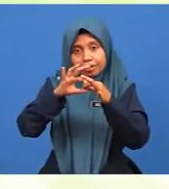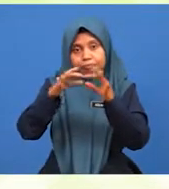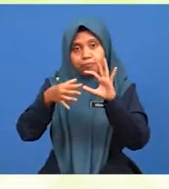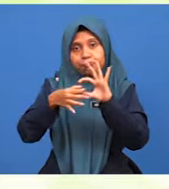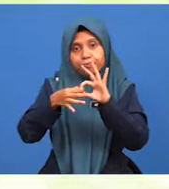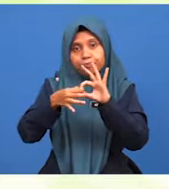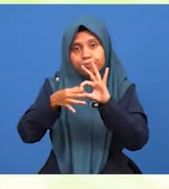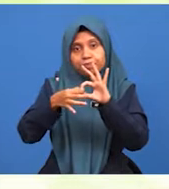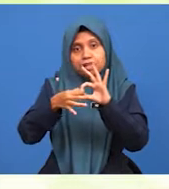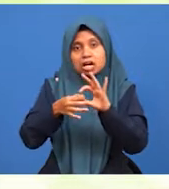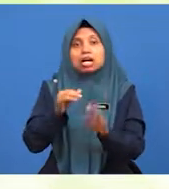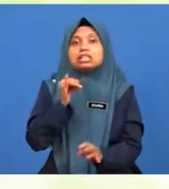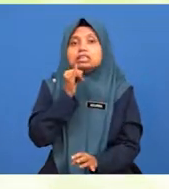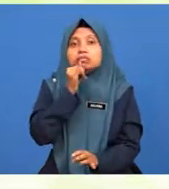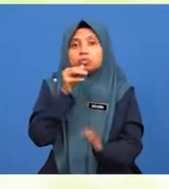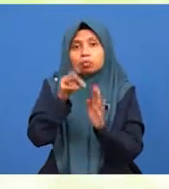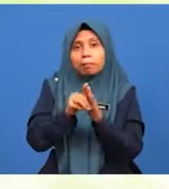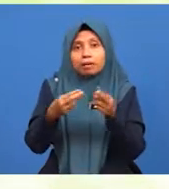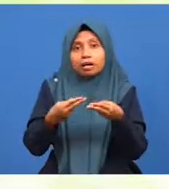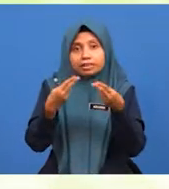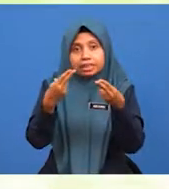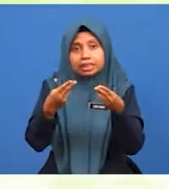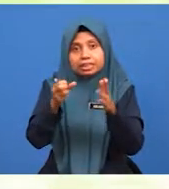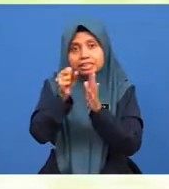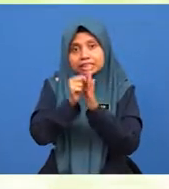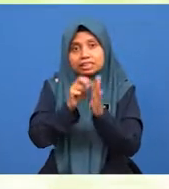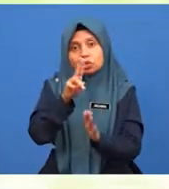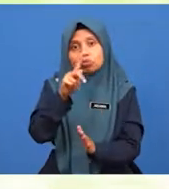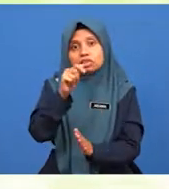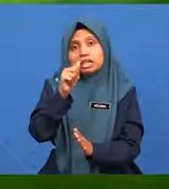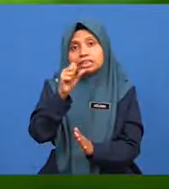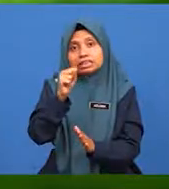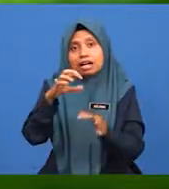Ibu menghadiahkan seutas rantai kepada Hana.